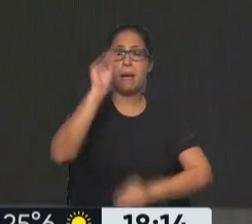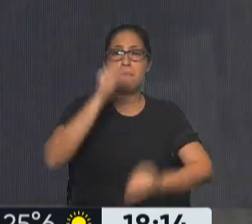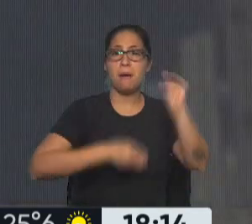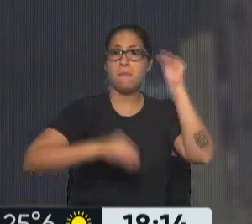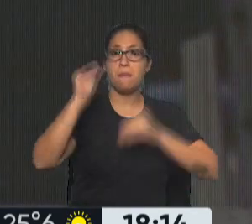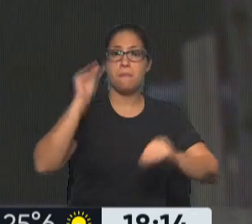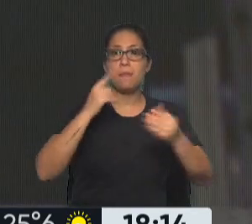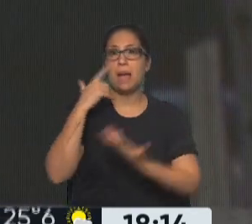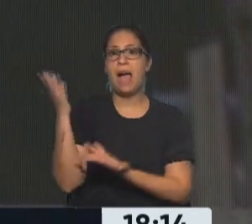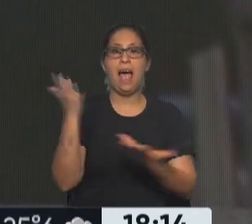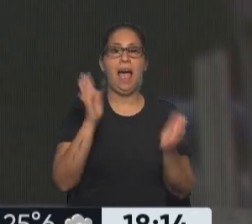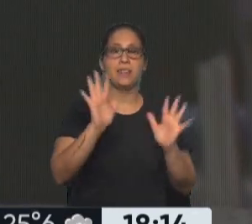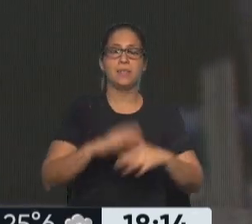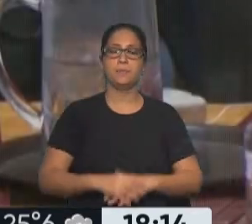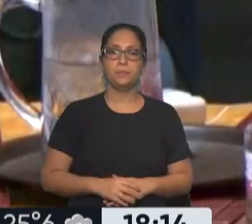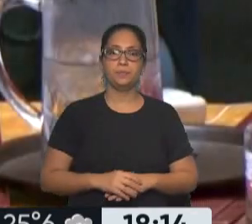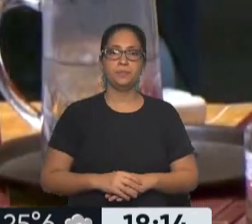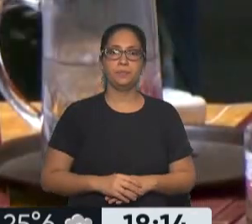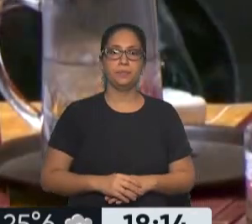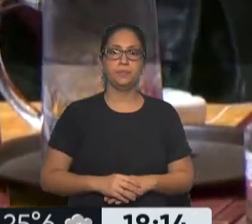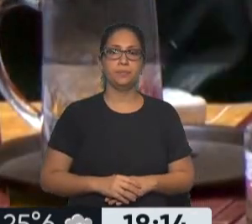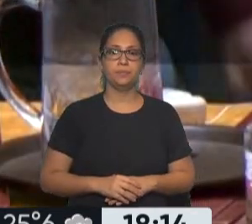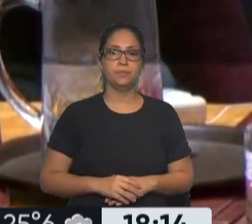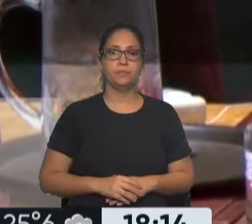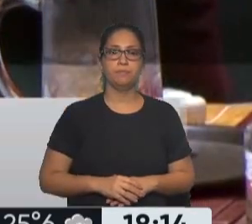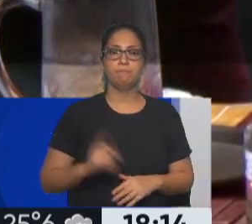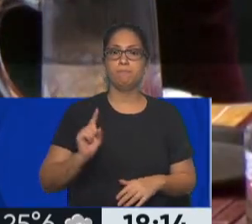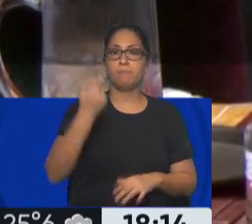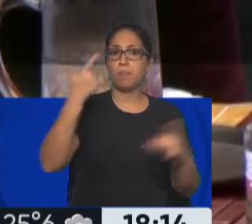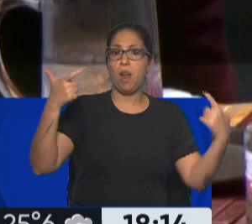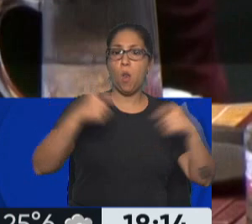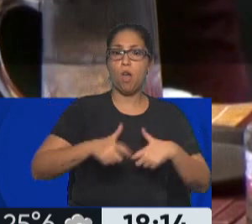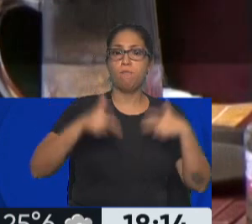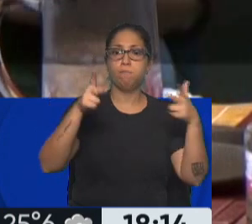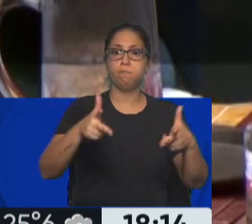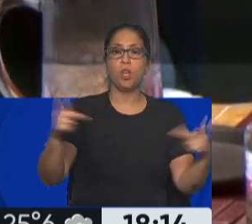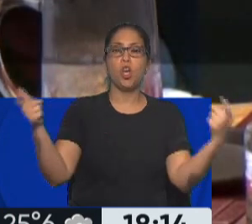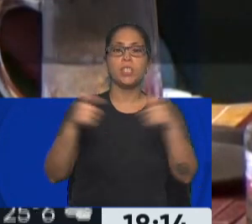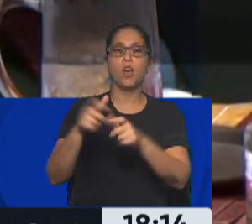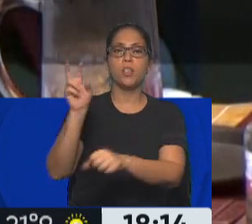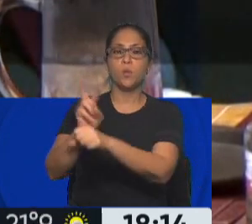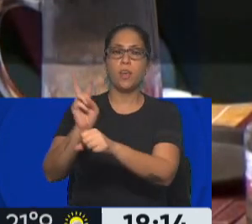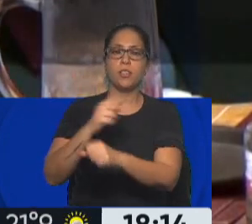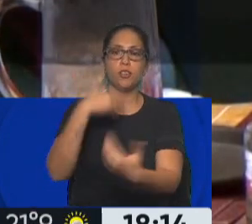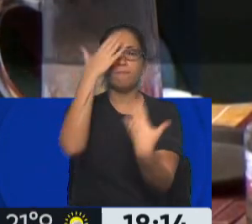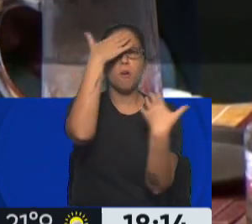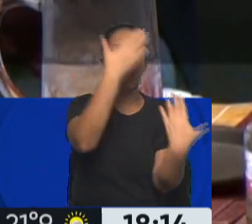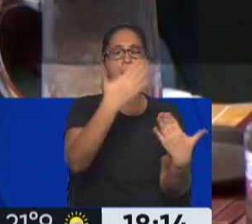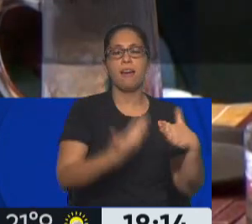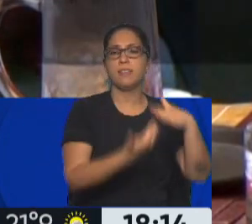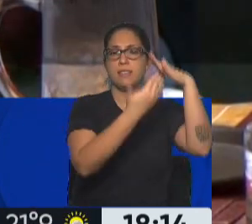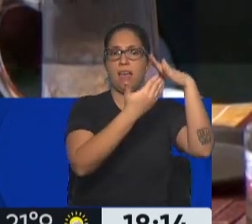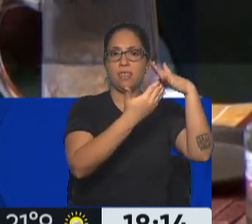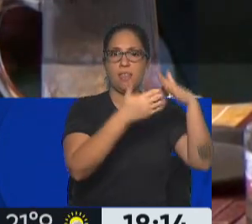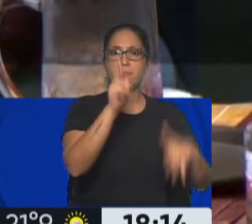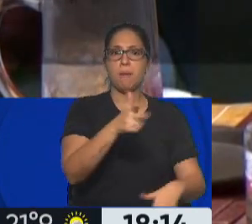fallecimiento y lo hacían de esta manera. En ce début de séance, je voudrais, au nom du Conseil de sécurité, rendre hommage à Sa Sainteté